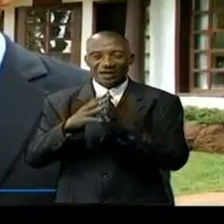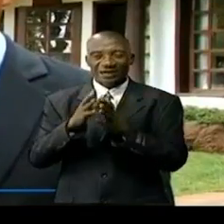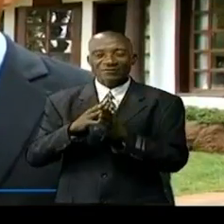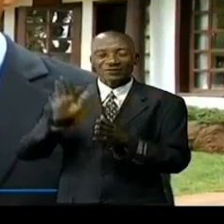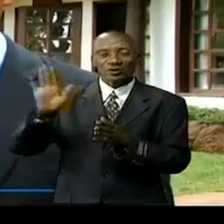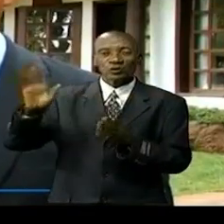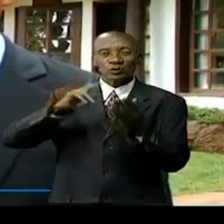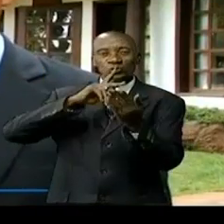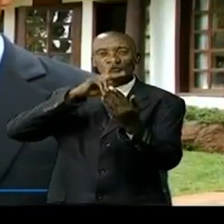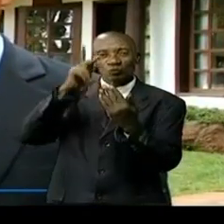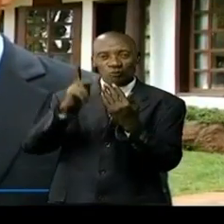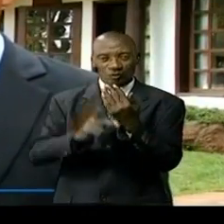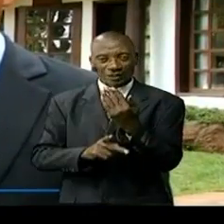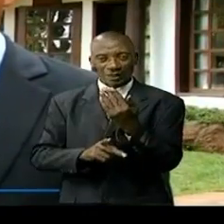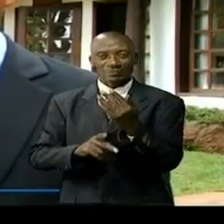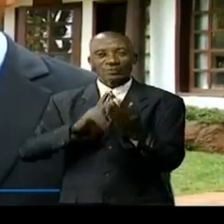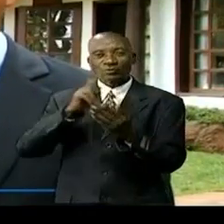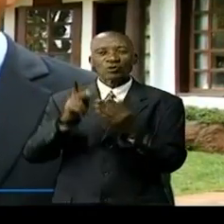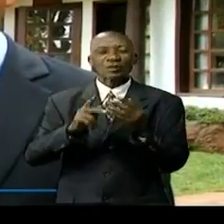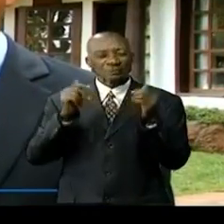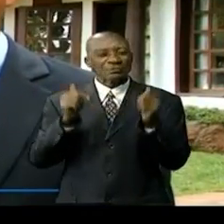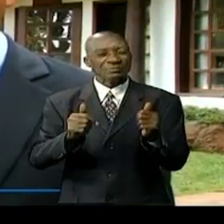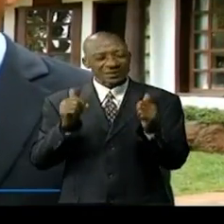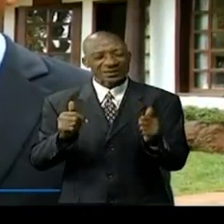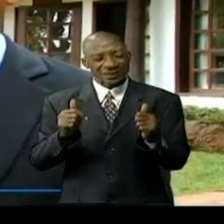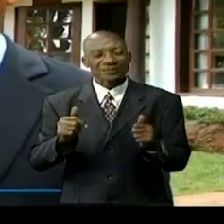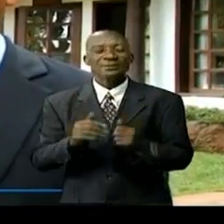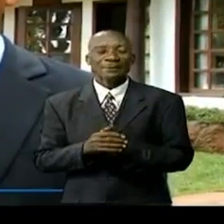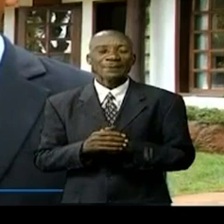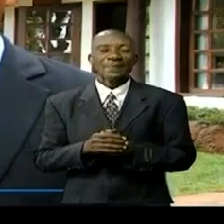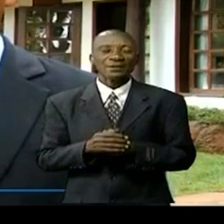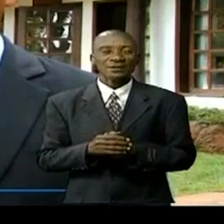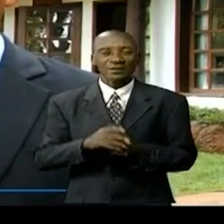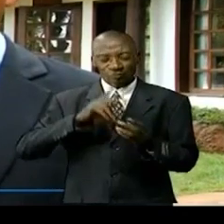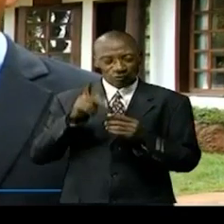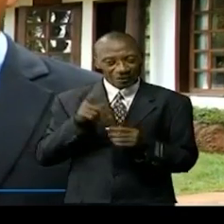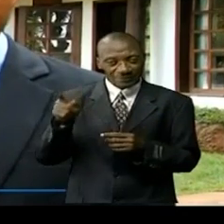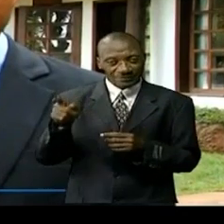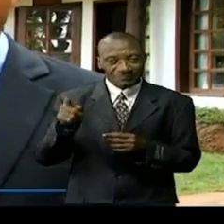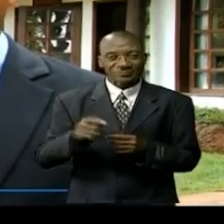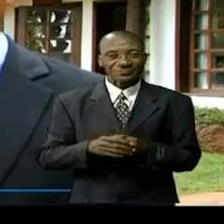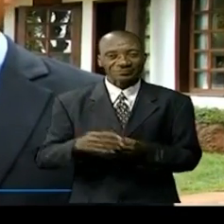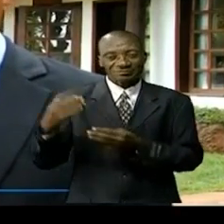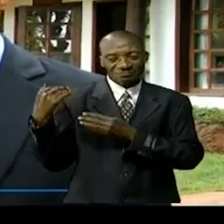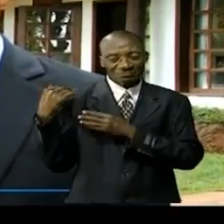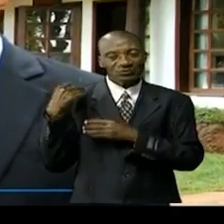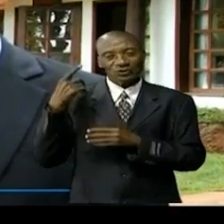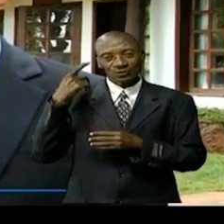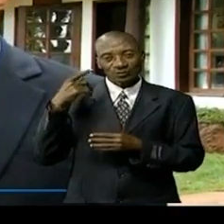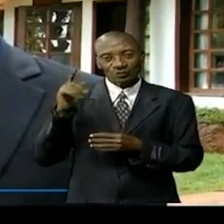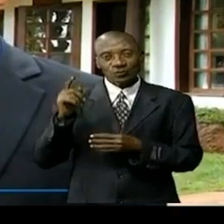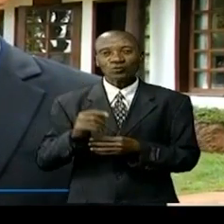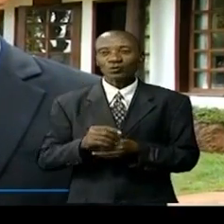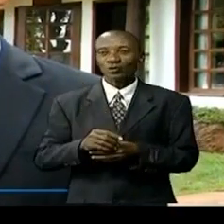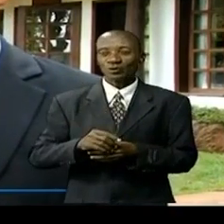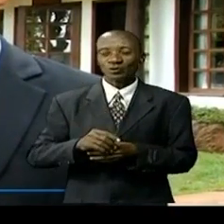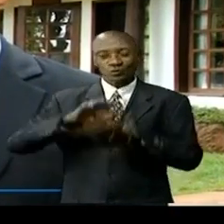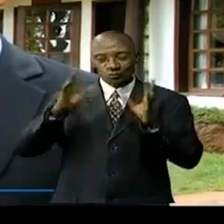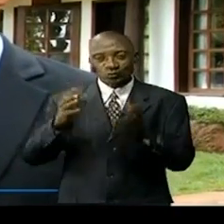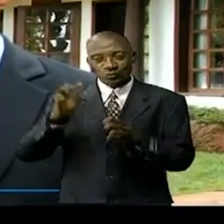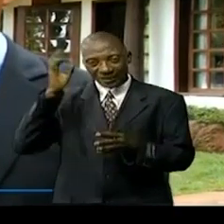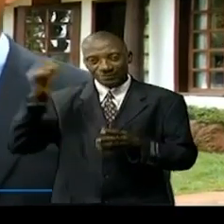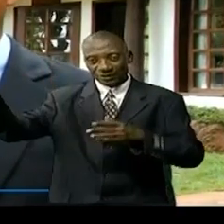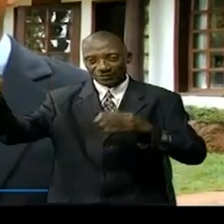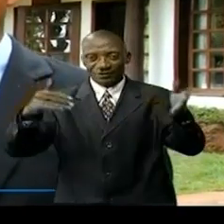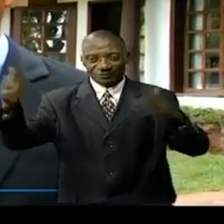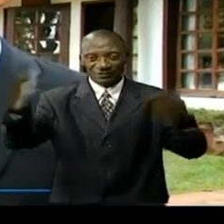du PDDRCS, qui va s'en charger à l'encadrement de tous les combattants. Vraiment, c'est une bonne chose que